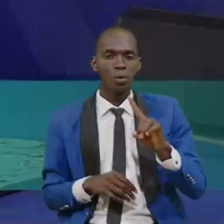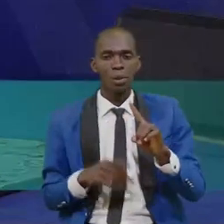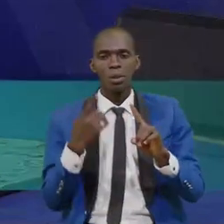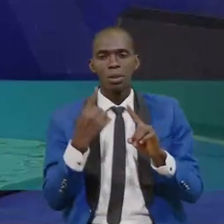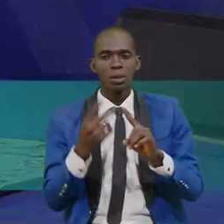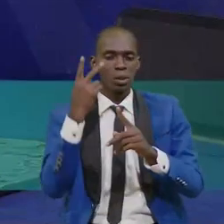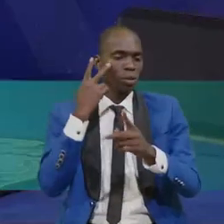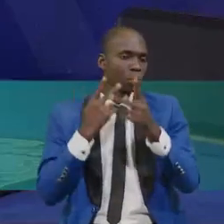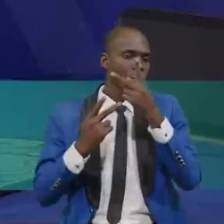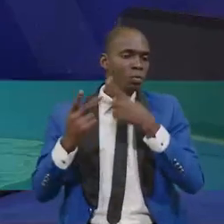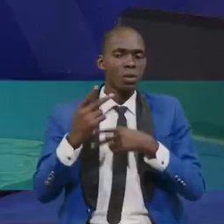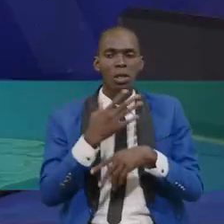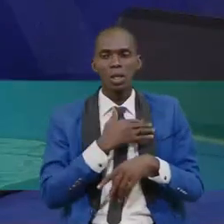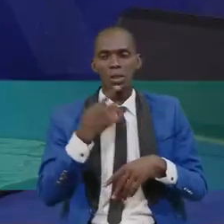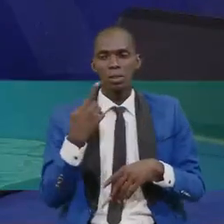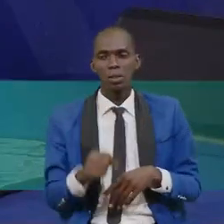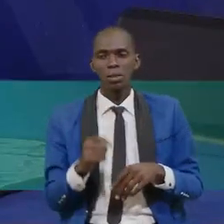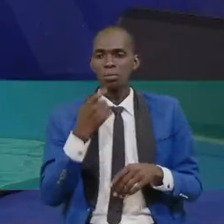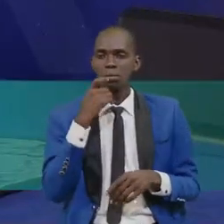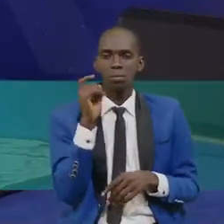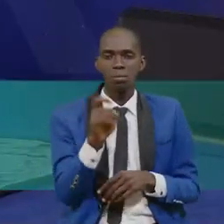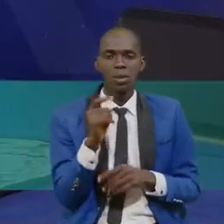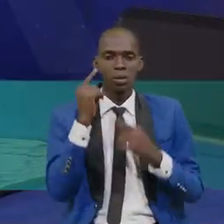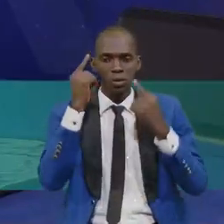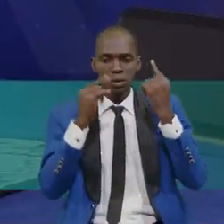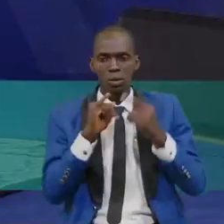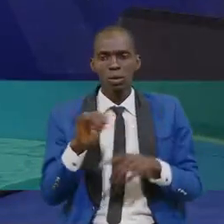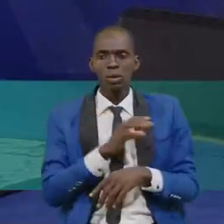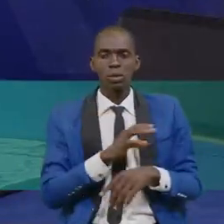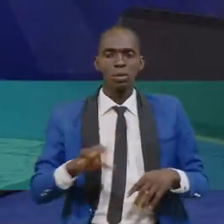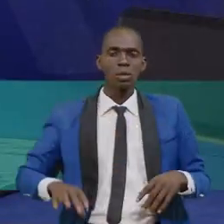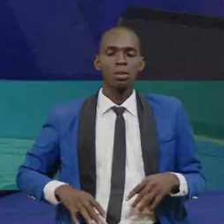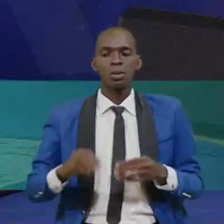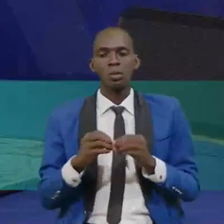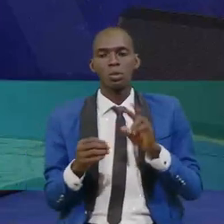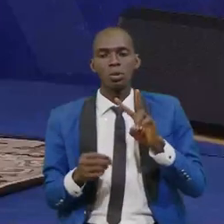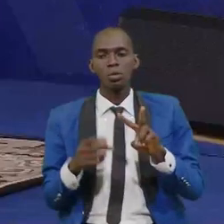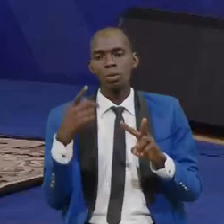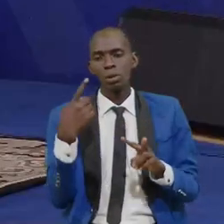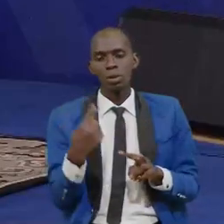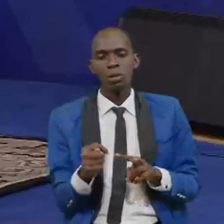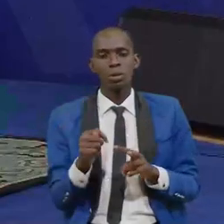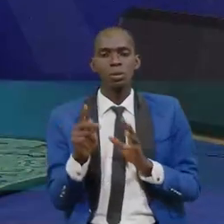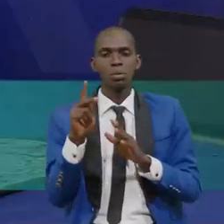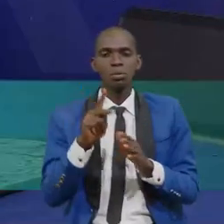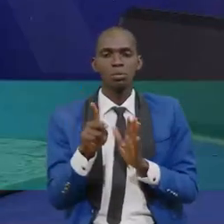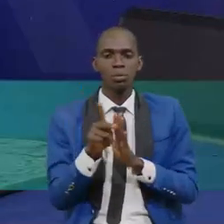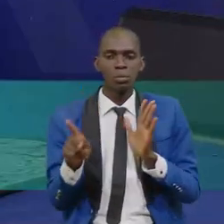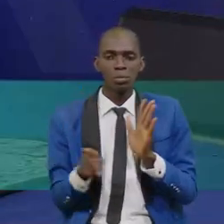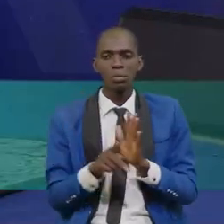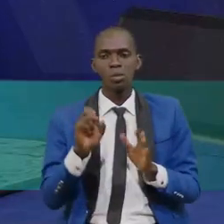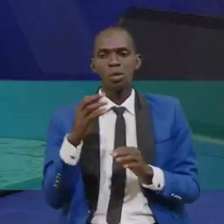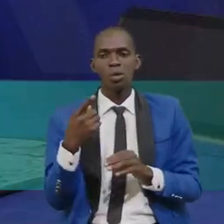et le décret concernant Christ. Deuxième élément, les principes de la doctrine de